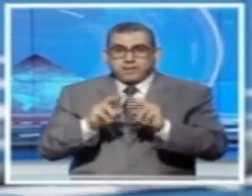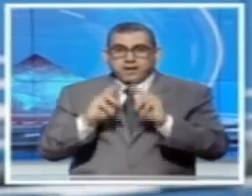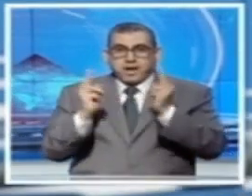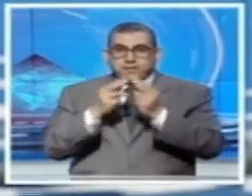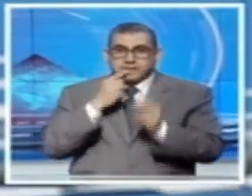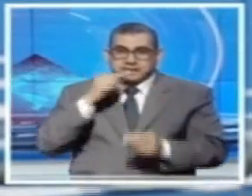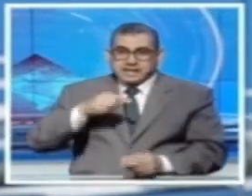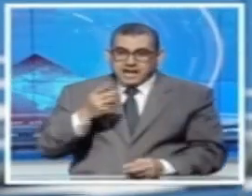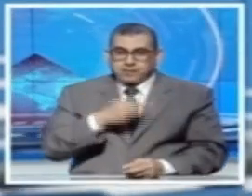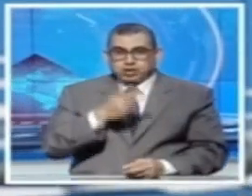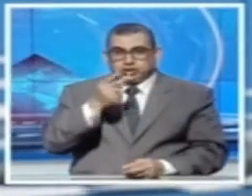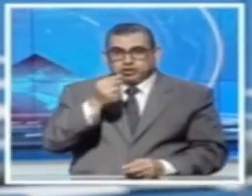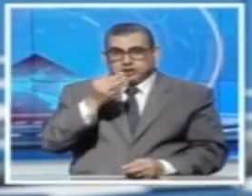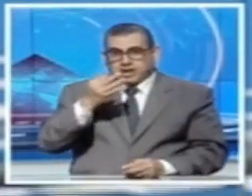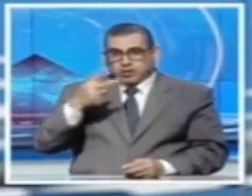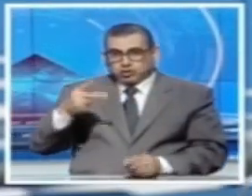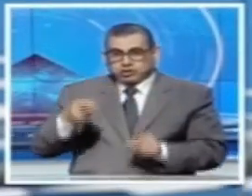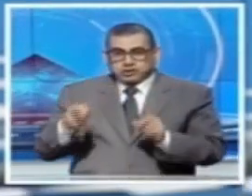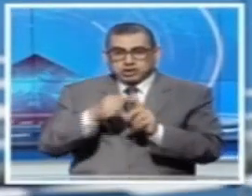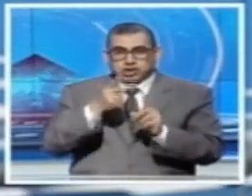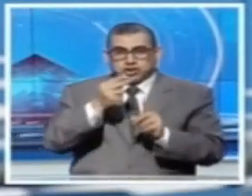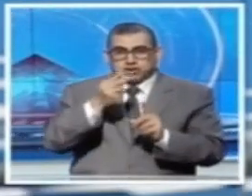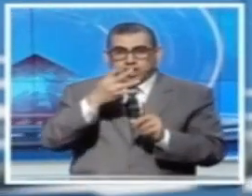للسنة المالية